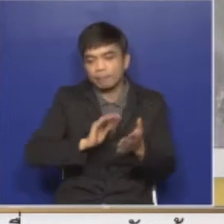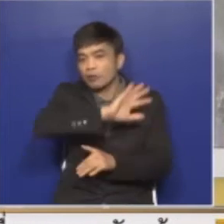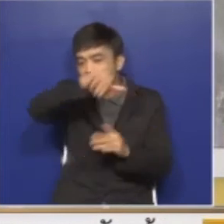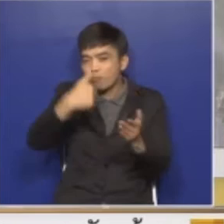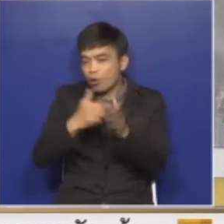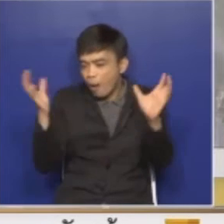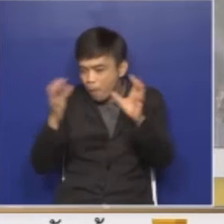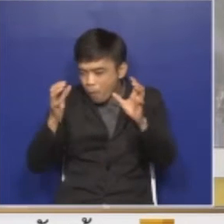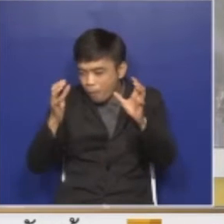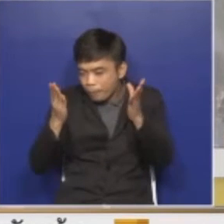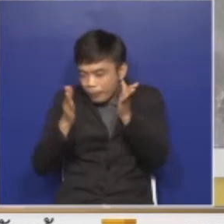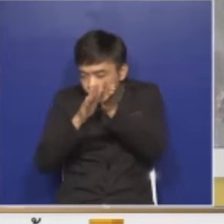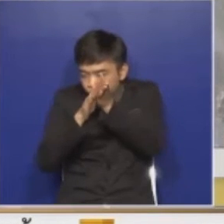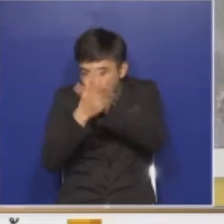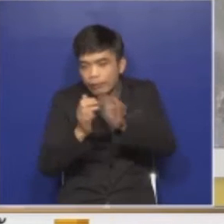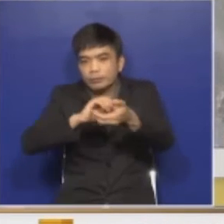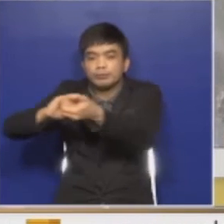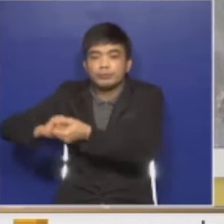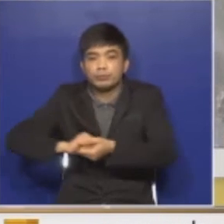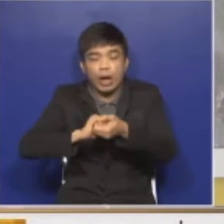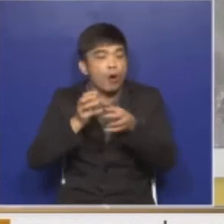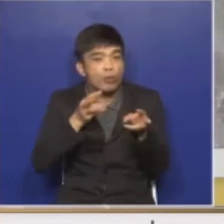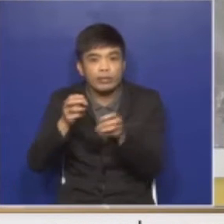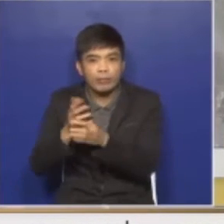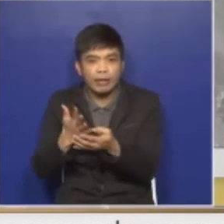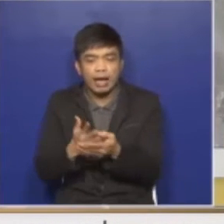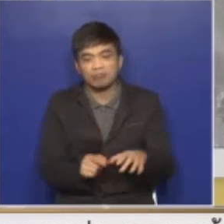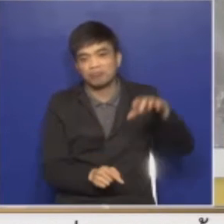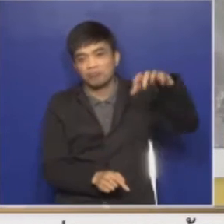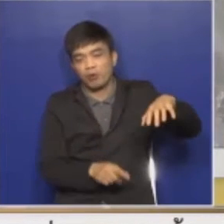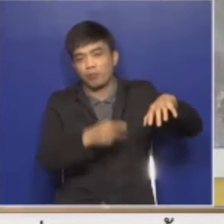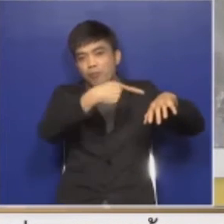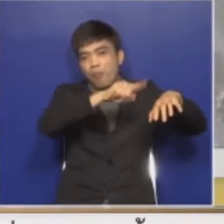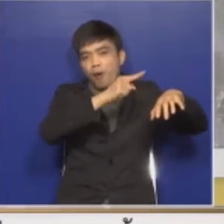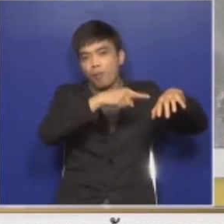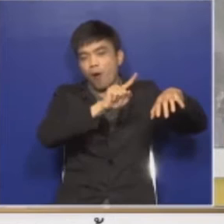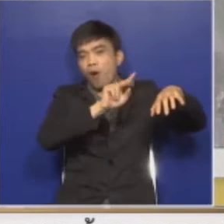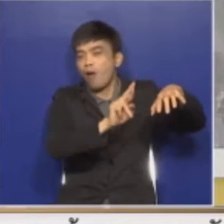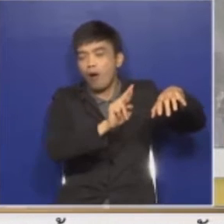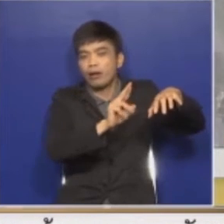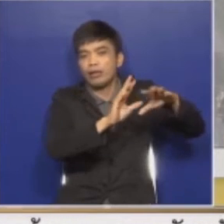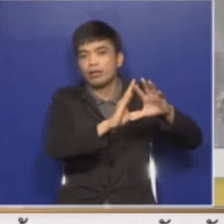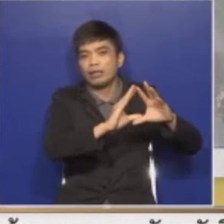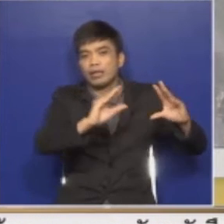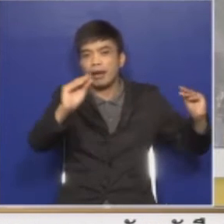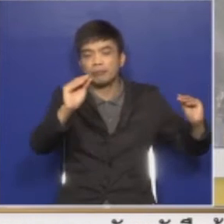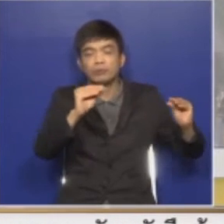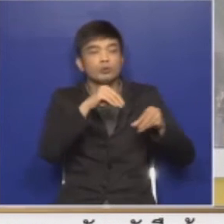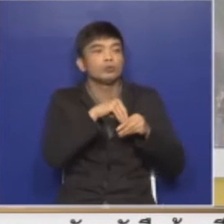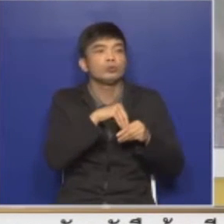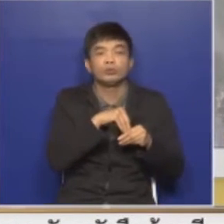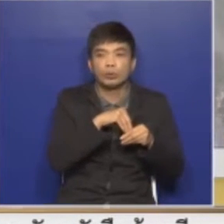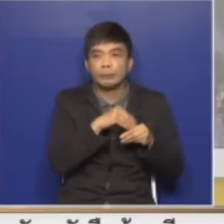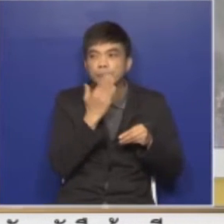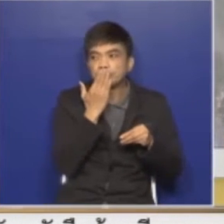ออกผมไม่เห็นสถาบันพระปกเกล้ามีใครคนใดคนหนึ่งออกมาชี้นำเลยครับท่านทำตัวเหมือนเป็นมหาลัย